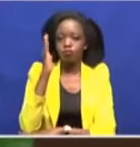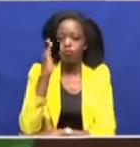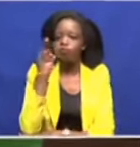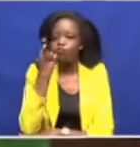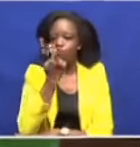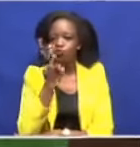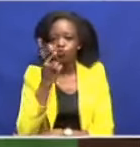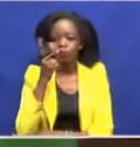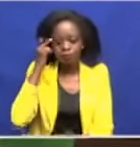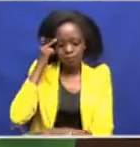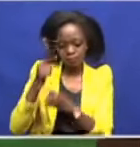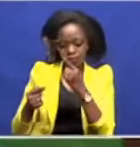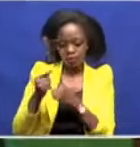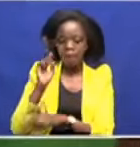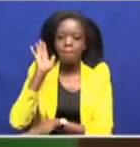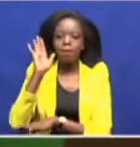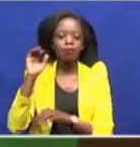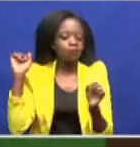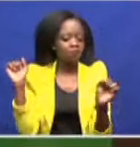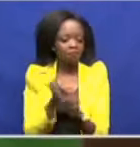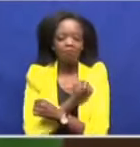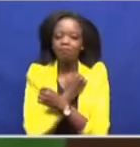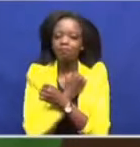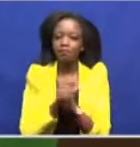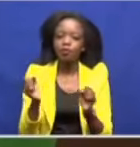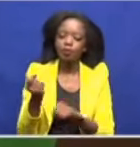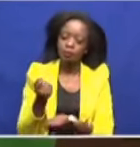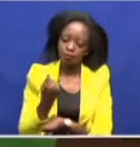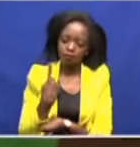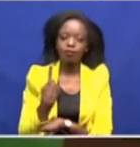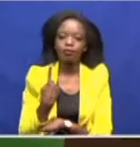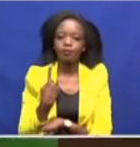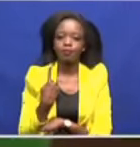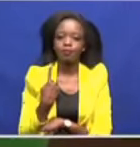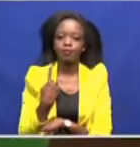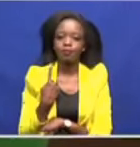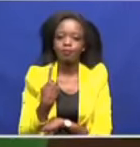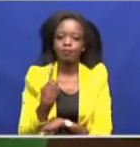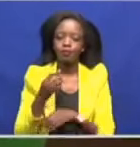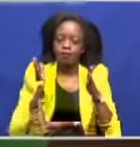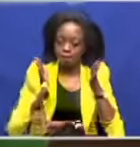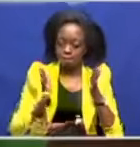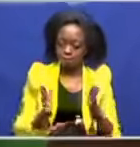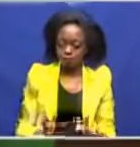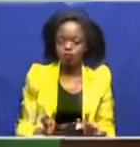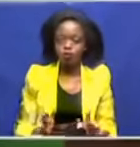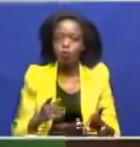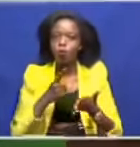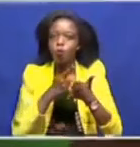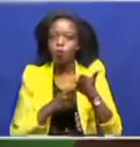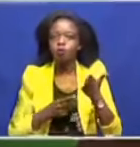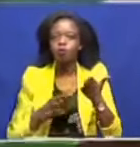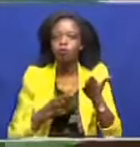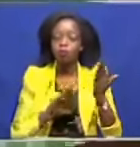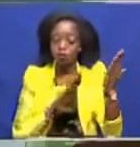ambaye hata fikra zake hatuwezi tukazifahamu. Na kwa hivyo mwanadamu kile